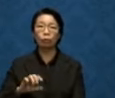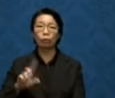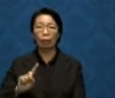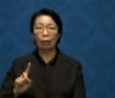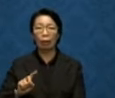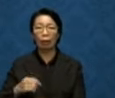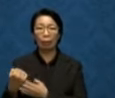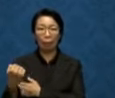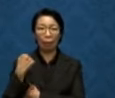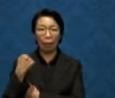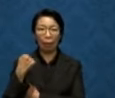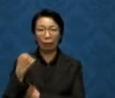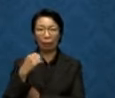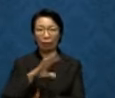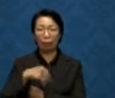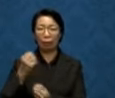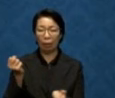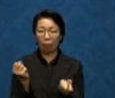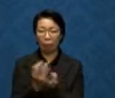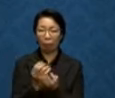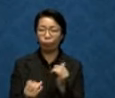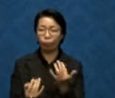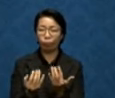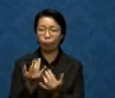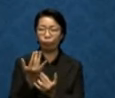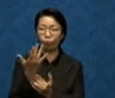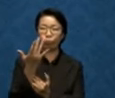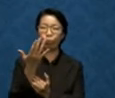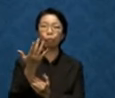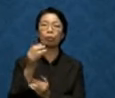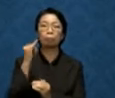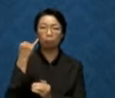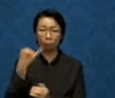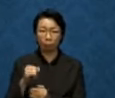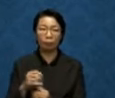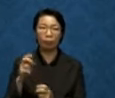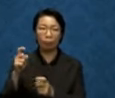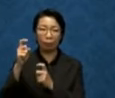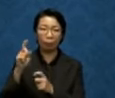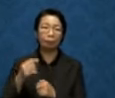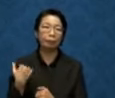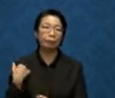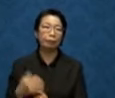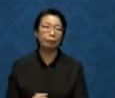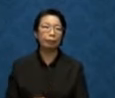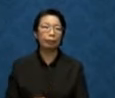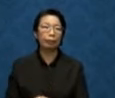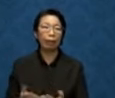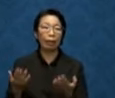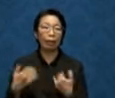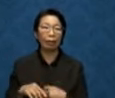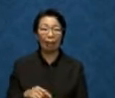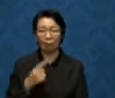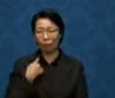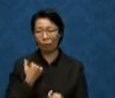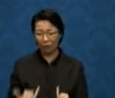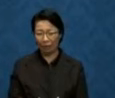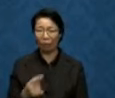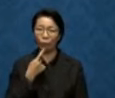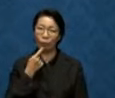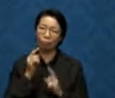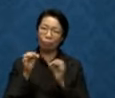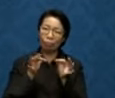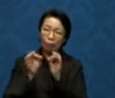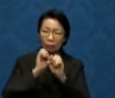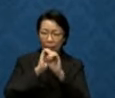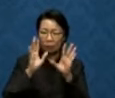ที่ก่อให้เกิดปัญหามลพิษมลภาวะนะครับสไลด์ต่อไปนะครับทีนี้ในประเด็นที่ผมอยากจะชี้ตรงนี้นะครับก็คือว่า